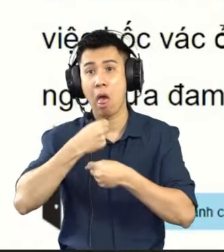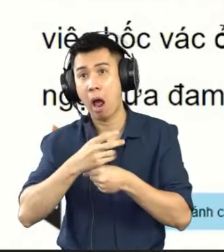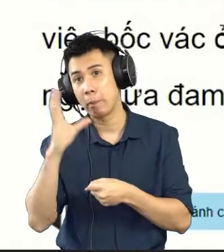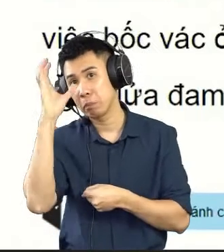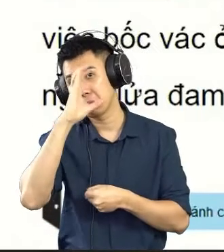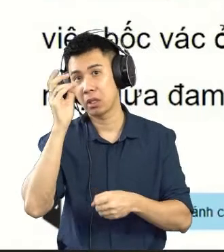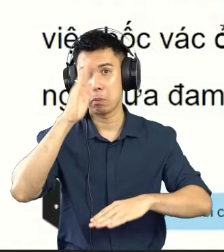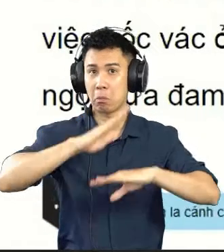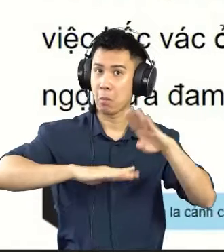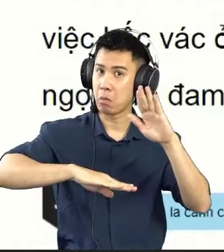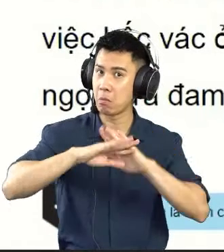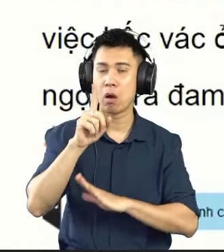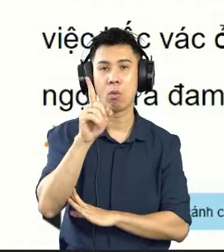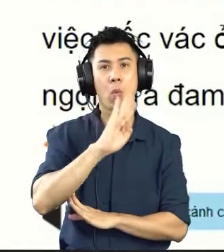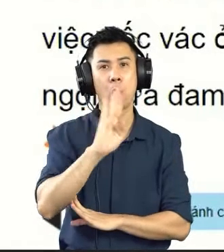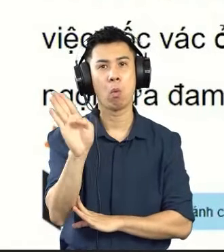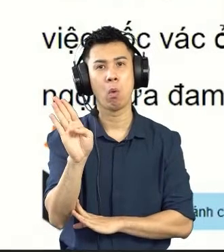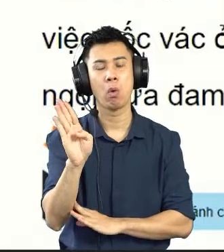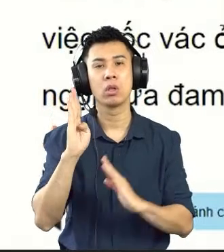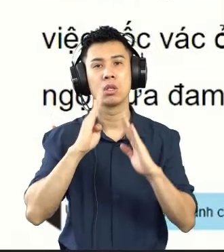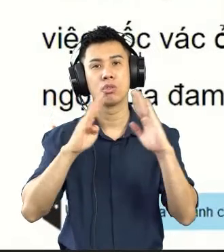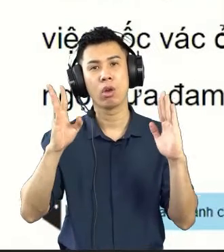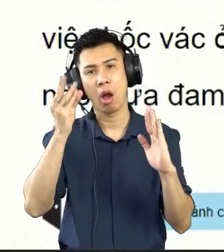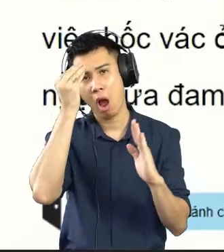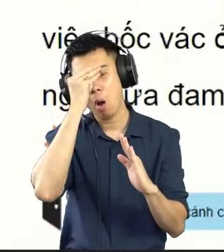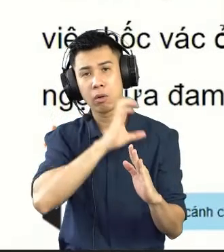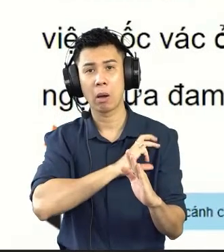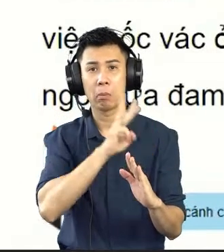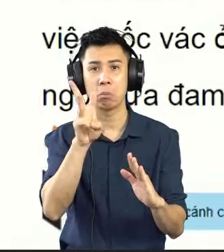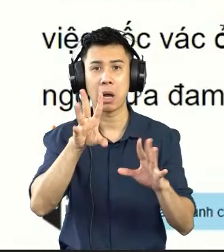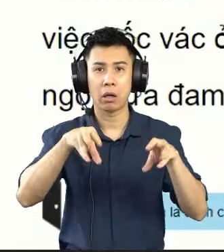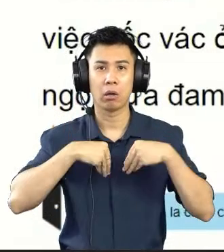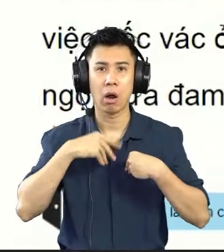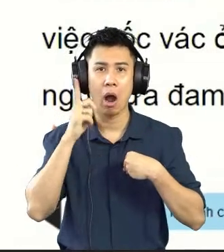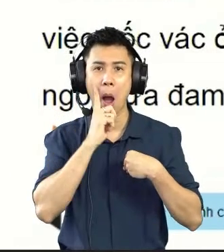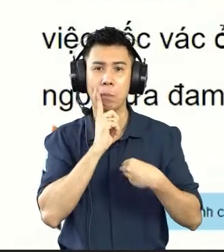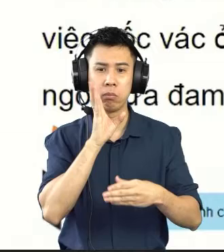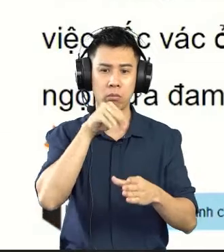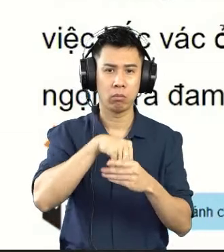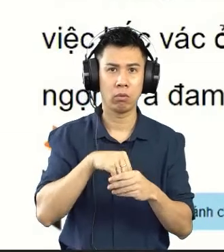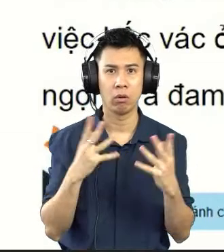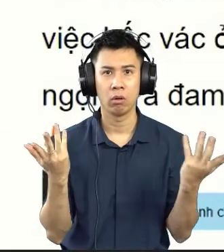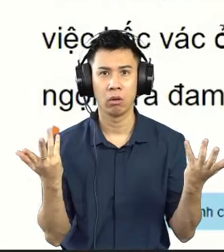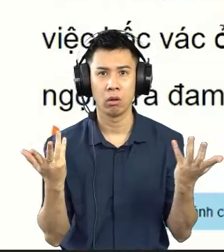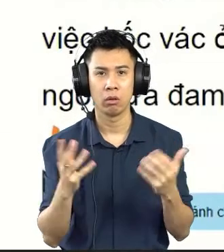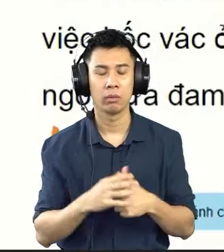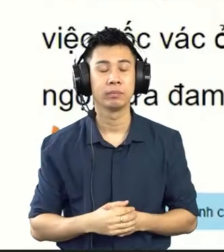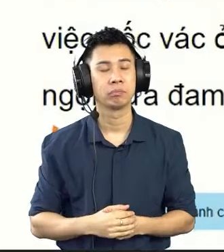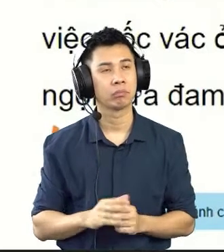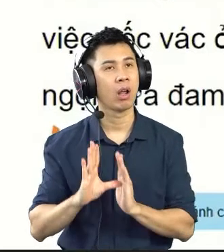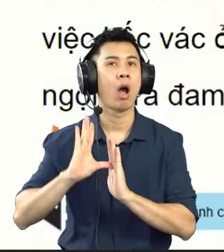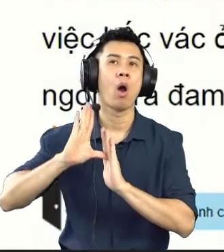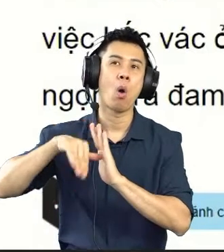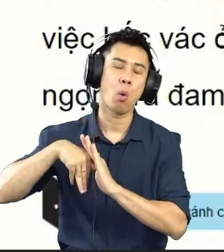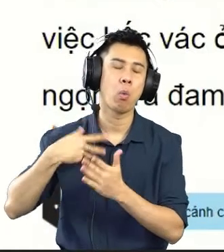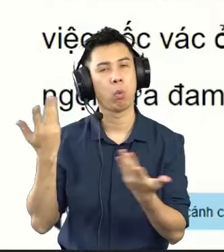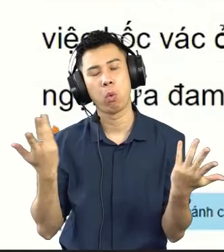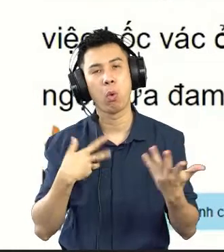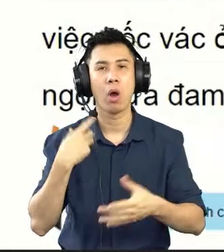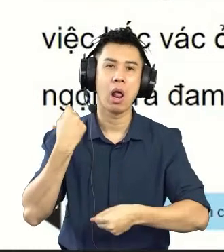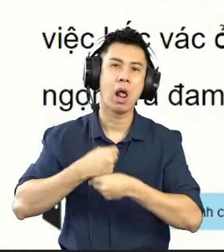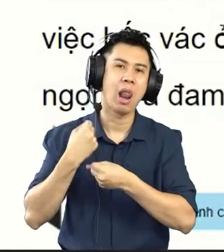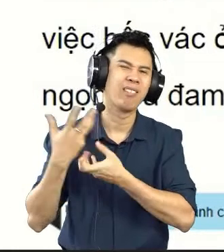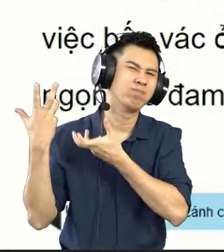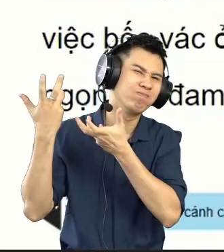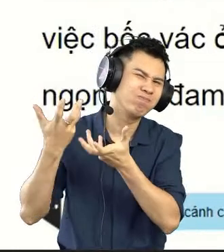chân, mà tại vì là không có một ngôi trường cấp 3 nào tại Việt Nam có nhận học sinh khiếm thính vào lúc đó. Cuối cùng thì Khang đã phải chấp nhận đi làm một công việc bốc